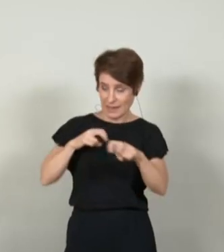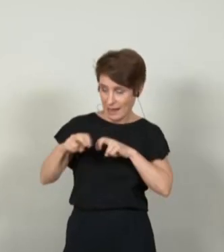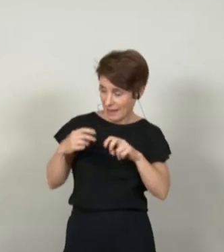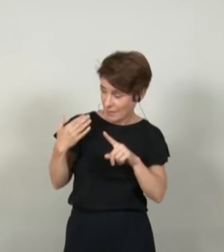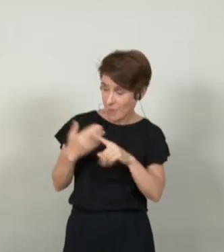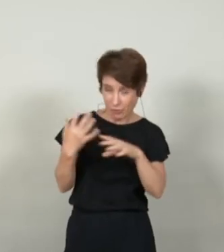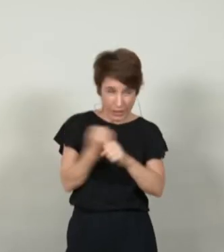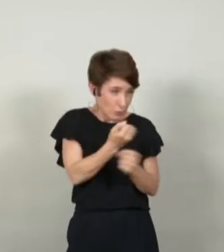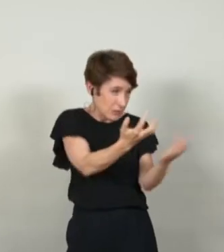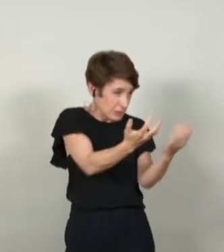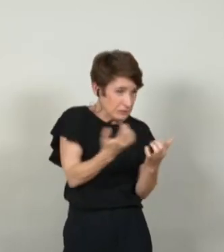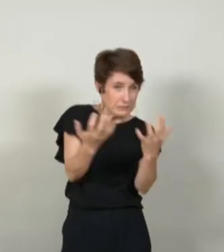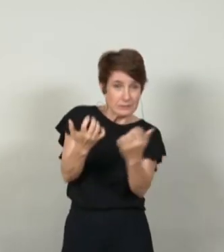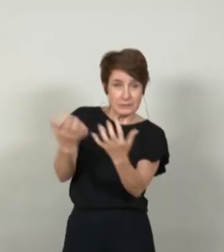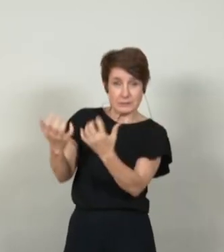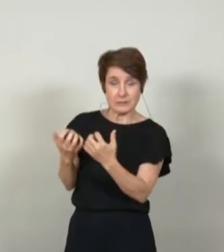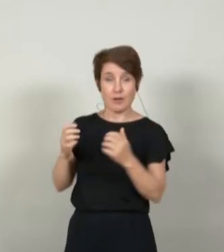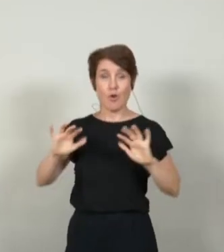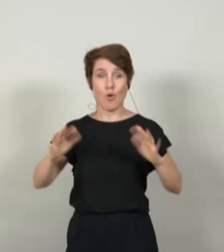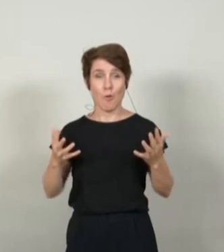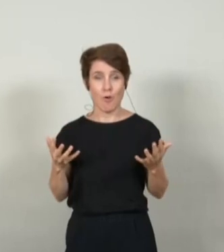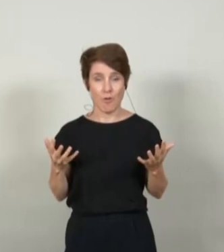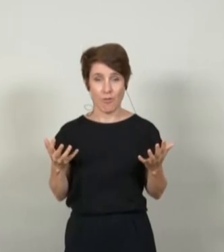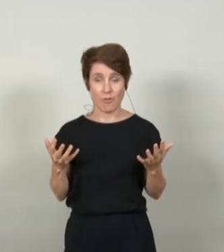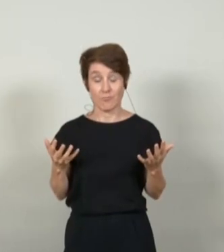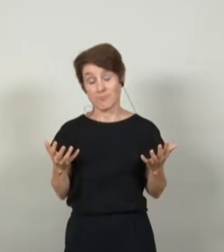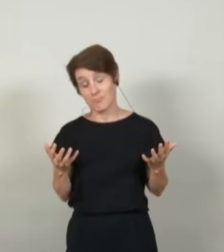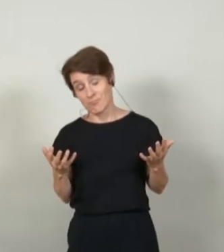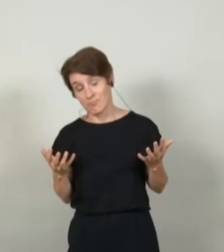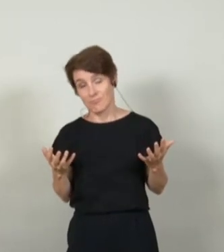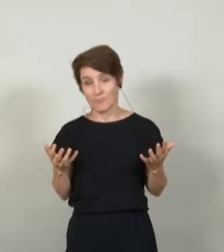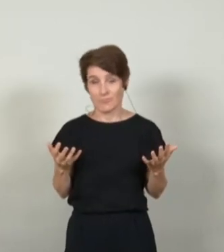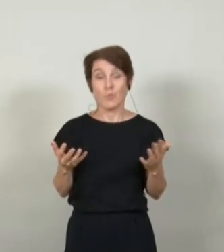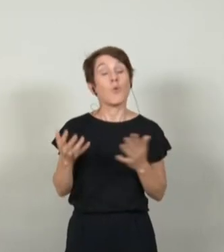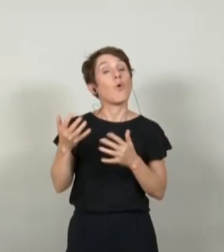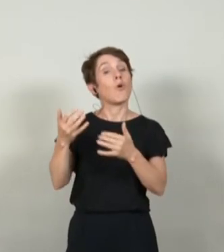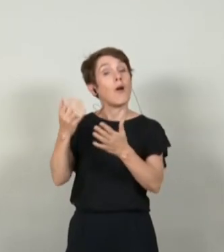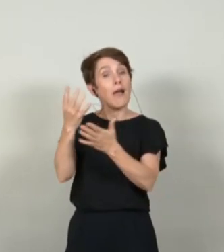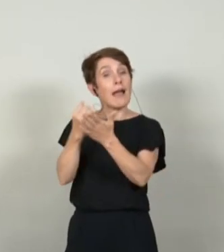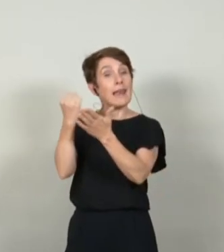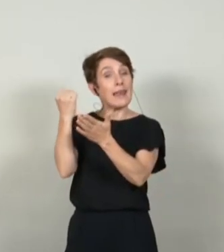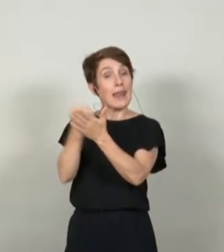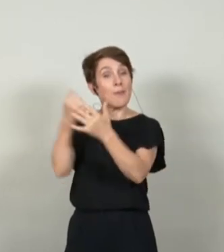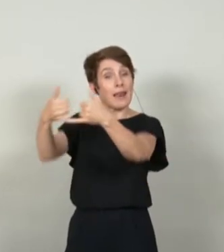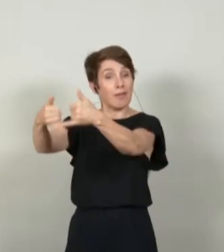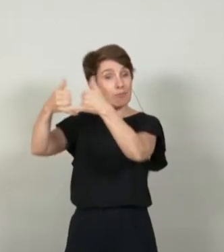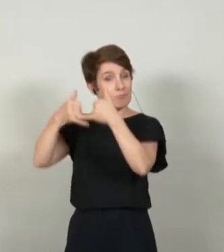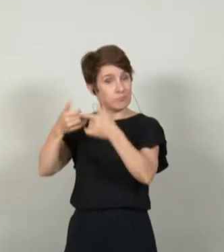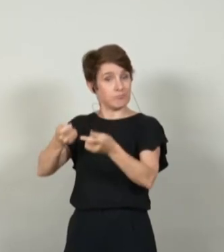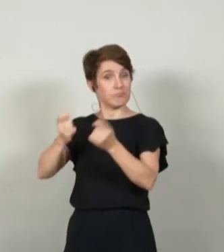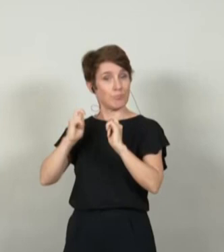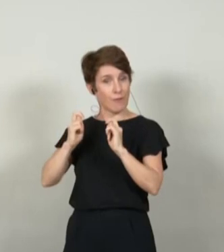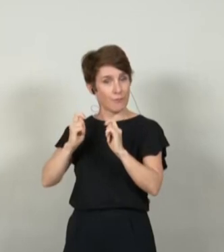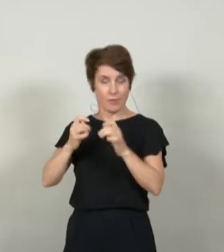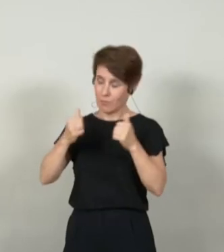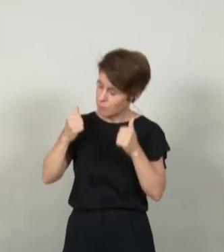le plus grand nombre si on ne peut si l'on ne peut que saluer cette labellisation de notre territoire qui vient récompenser des années et